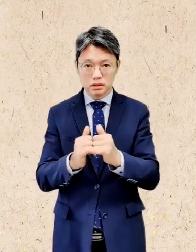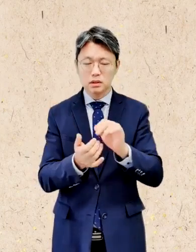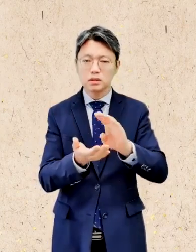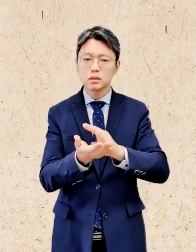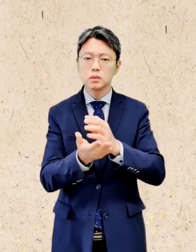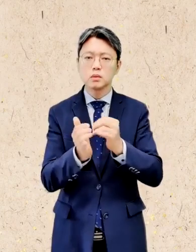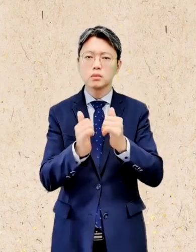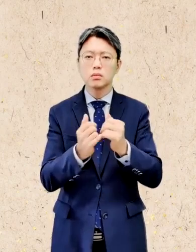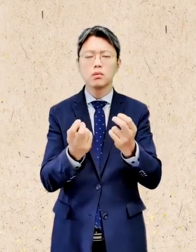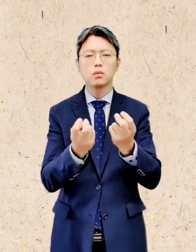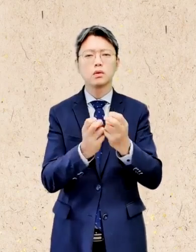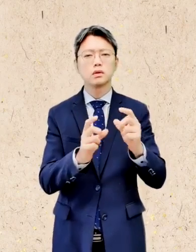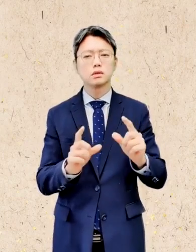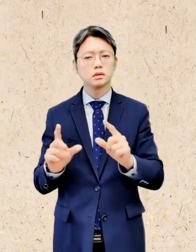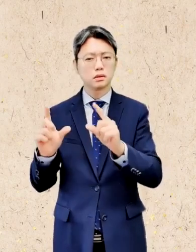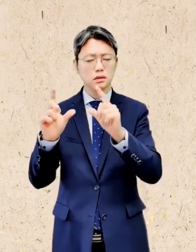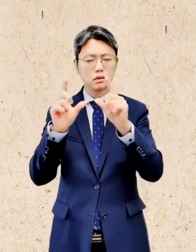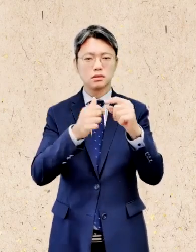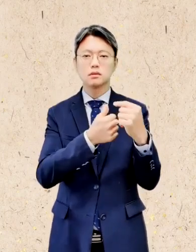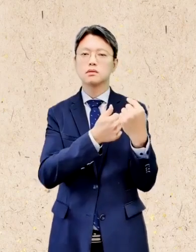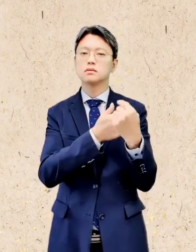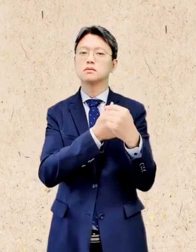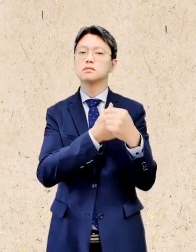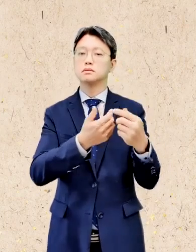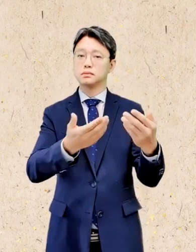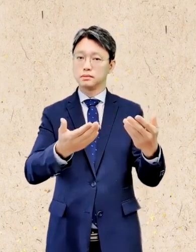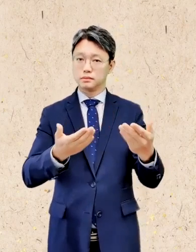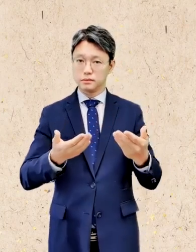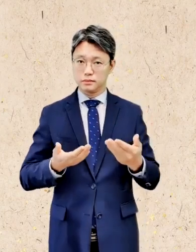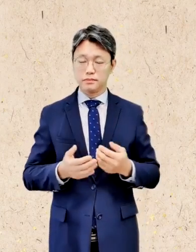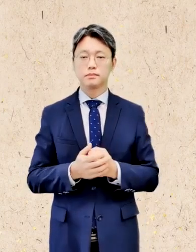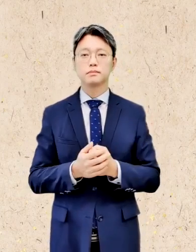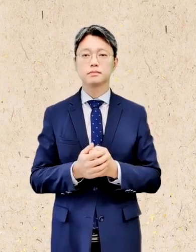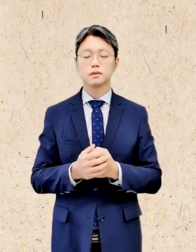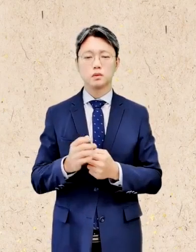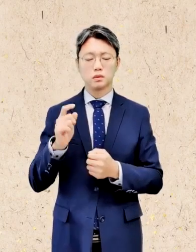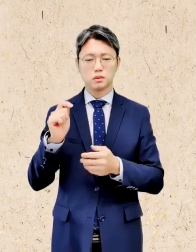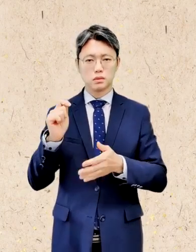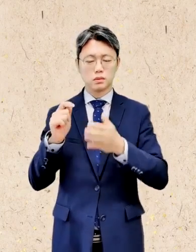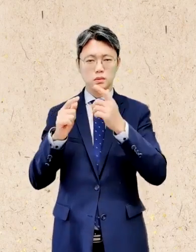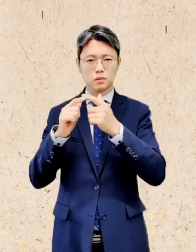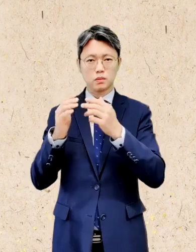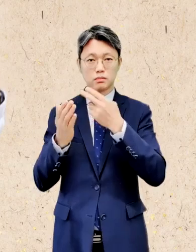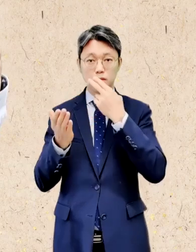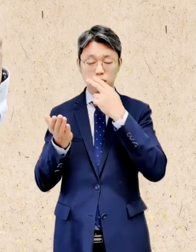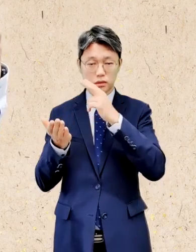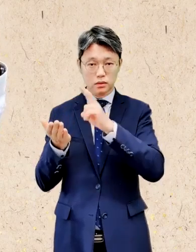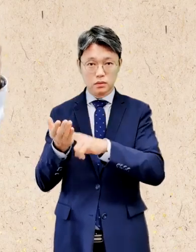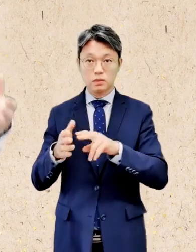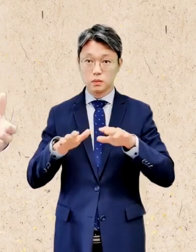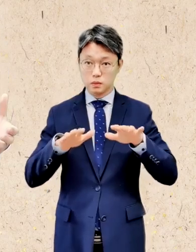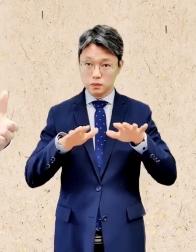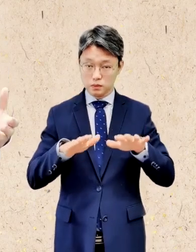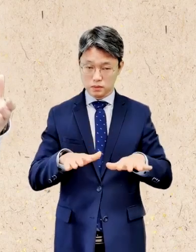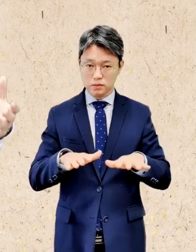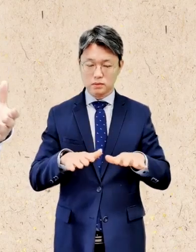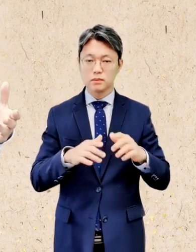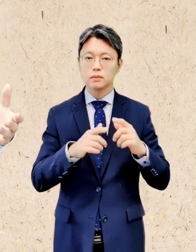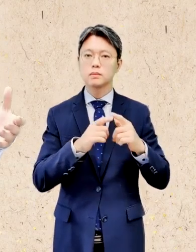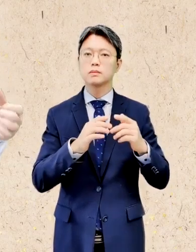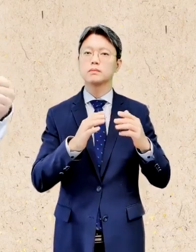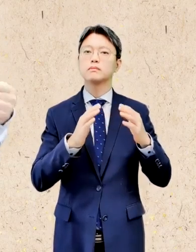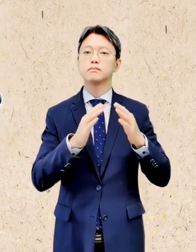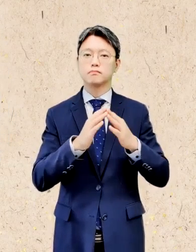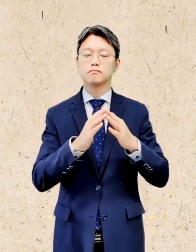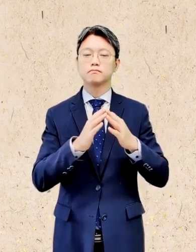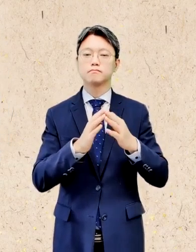어떻게 살아야 할지를 가르쳐주고 있습니다. 고린도 교회에 전한 편지를 오늘날 한국 교회에 전하는